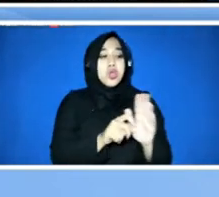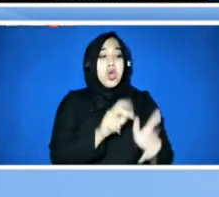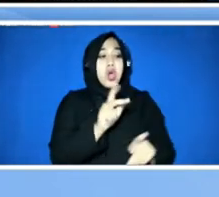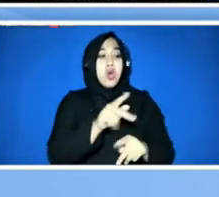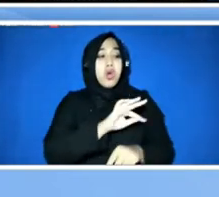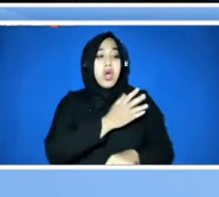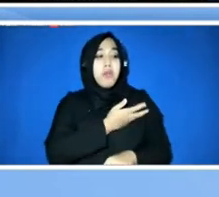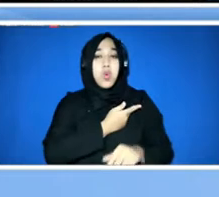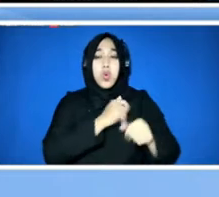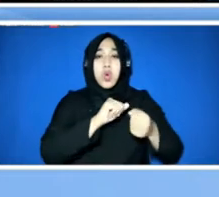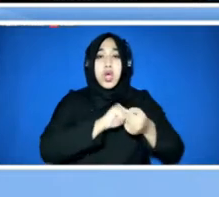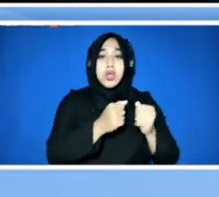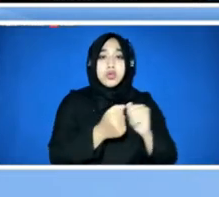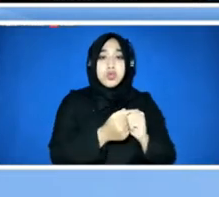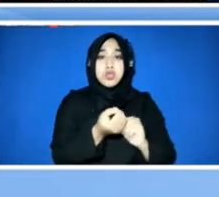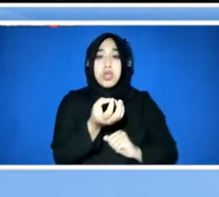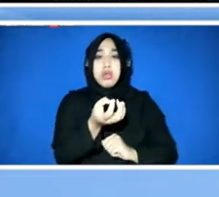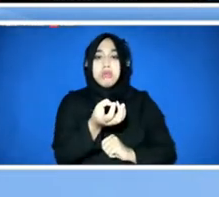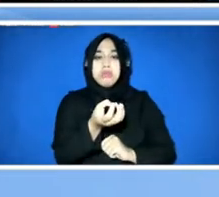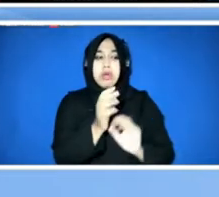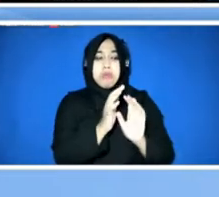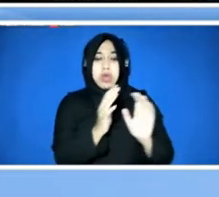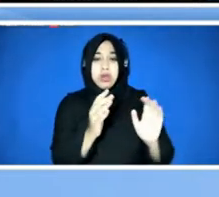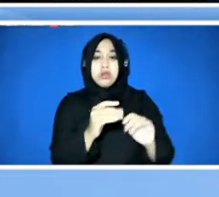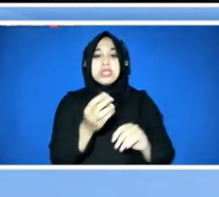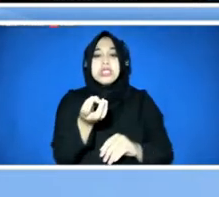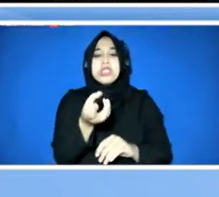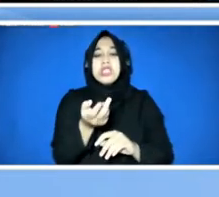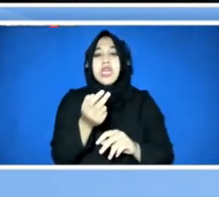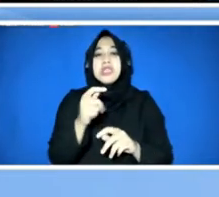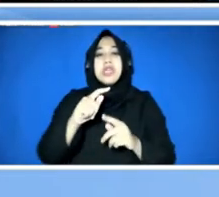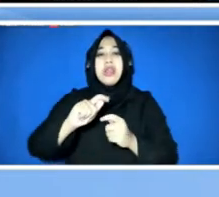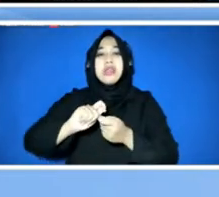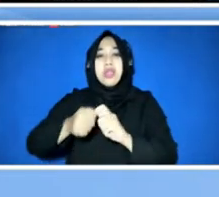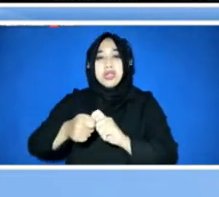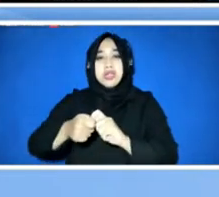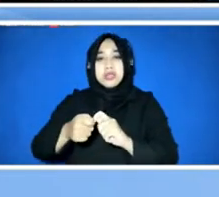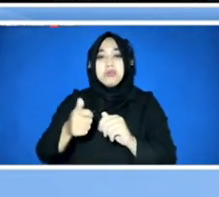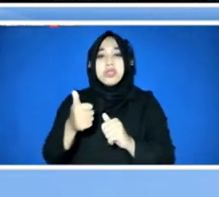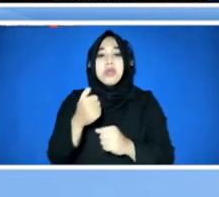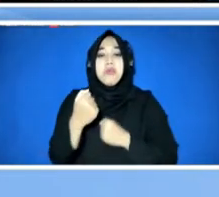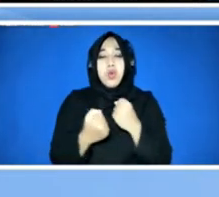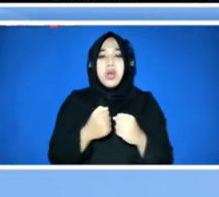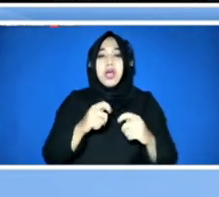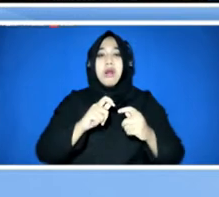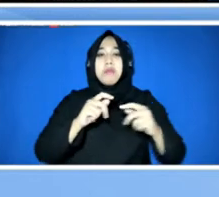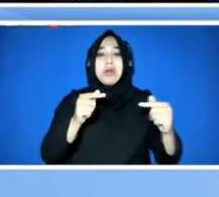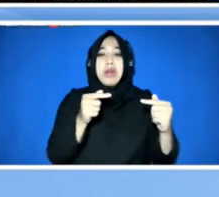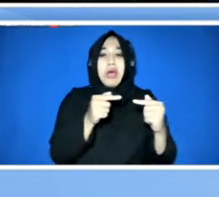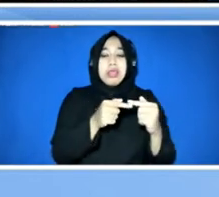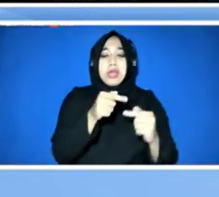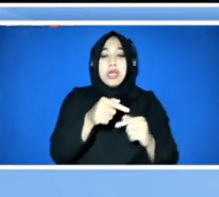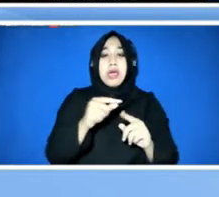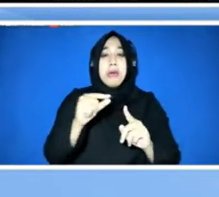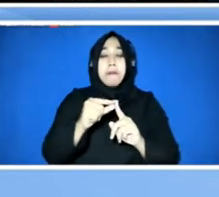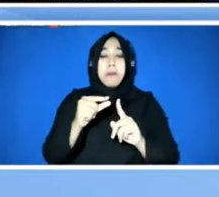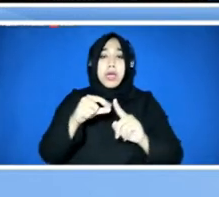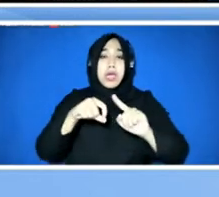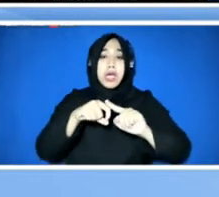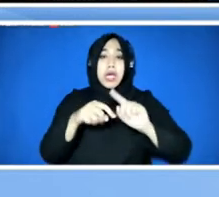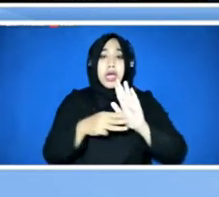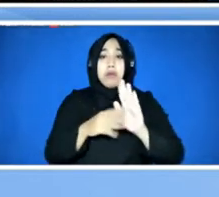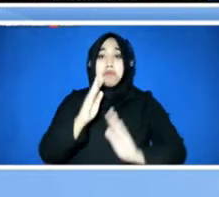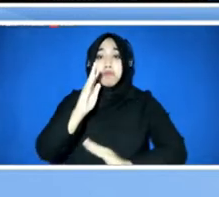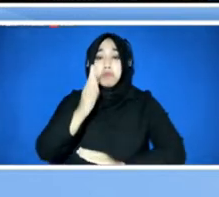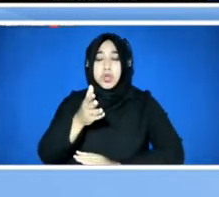aja testingnya, gitu ya. Nah, inilah yang kemudian bisa diatasi dengan pendekatan ini. Nah, maka PPKM besok itu memang harusnya